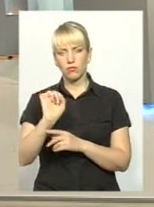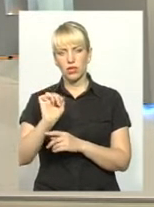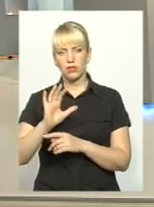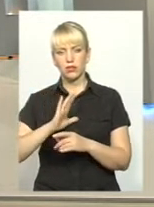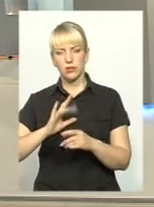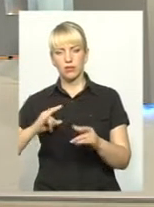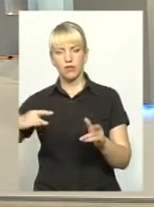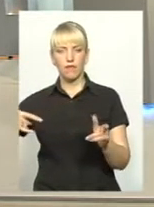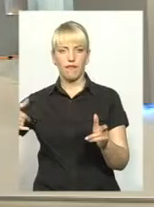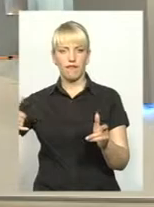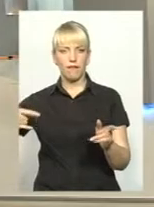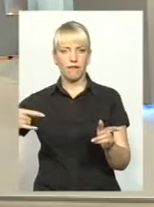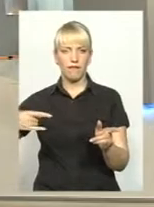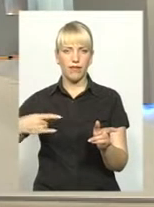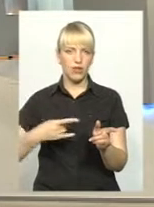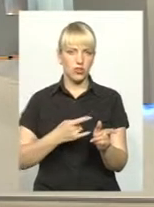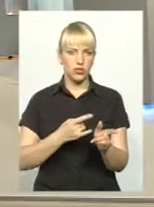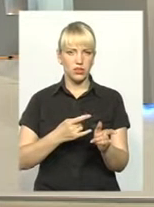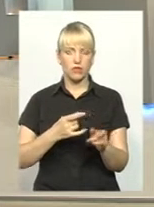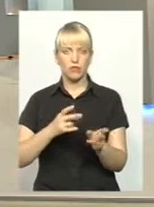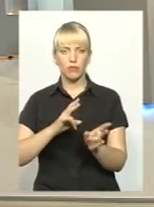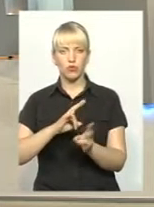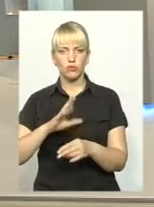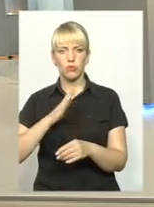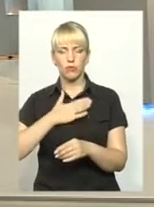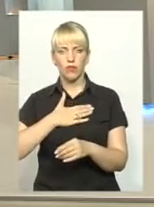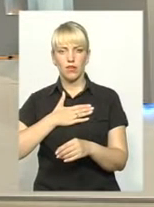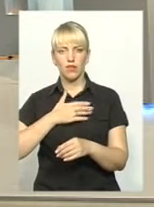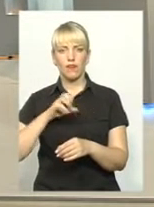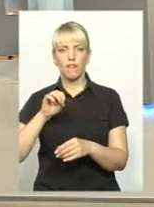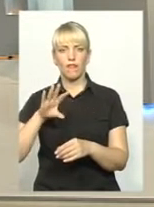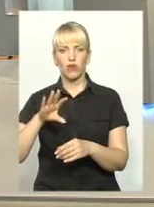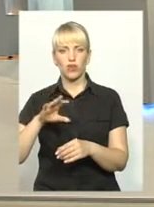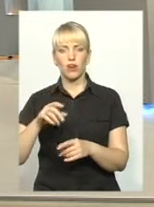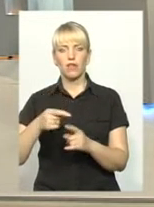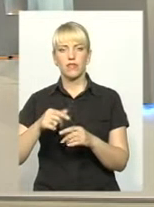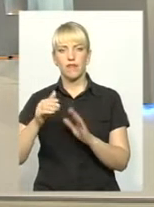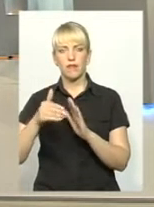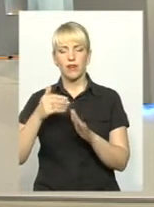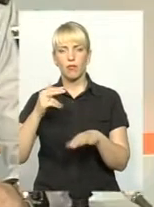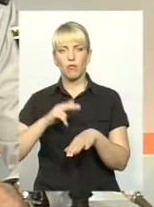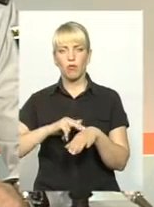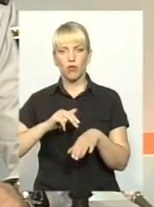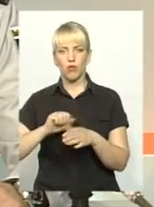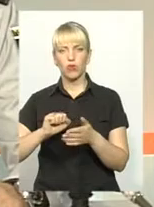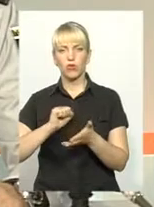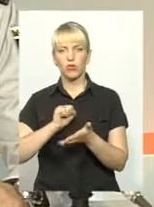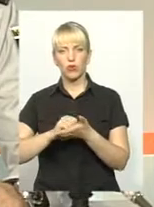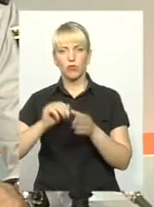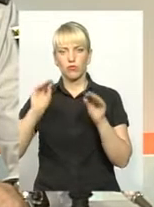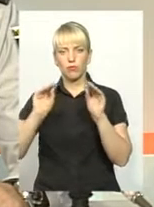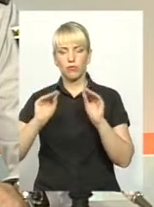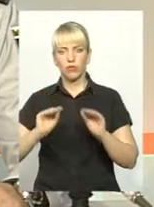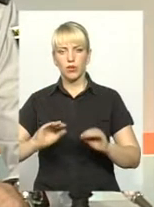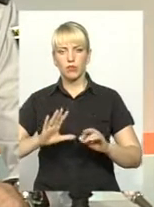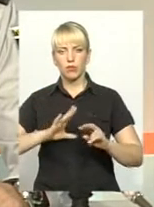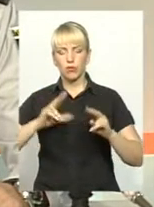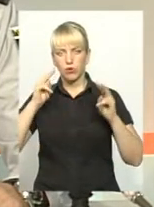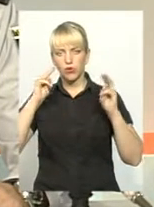Я визвав поліцію. Поліція приїхала, задокументувала це все, так як були свідки,